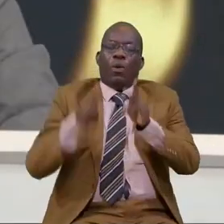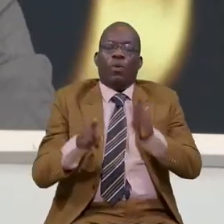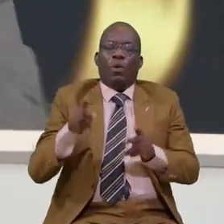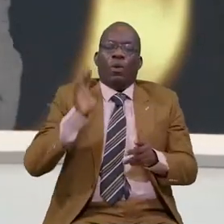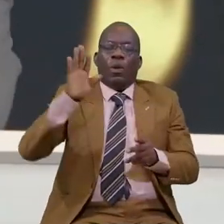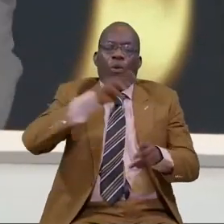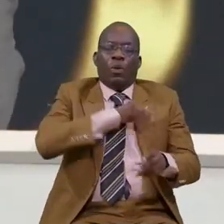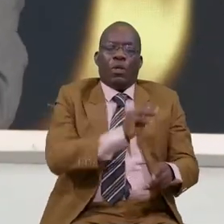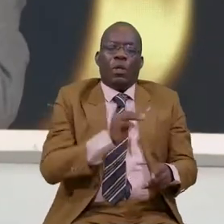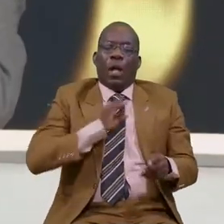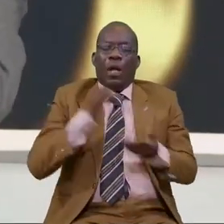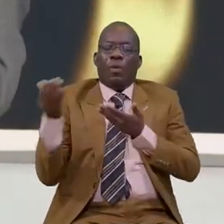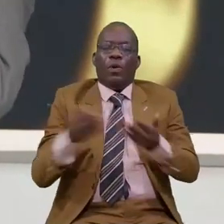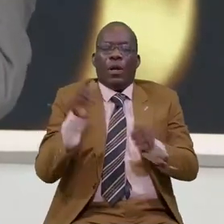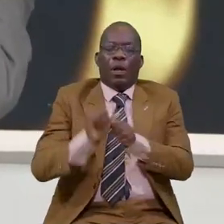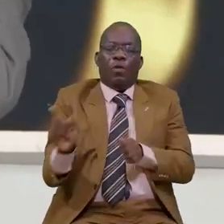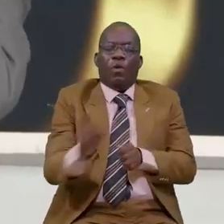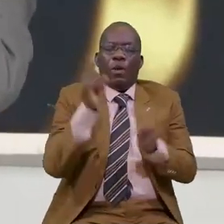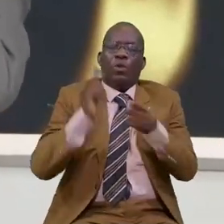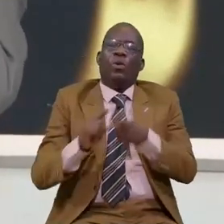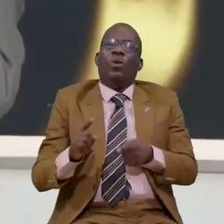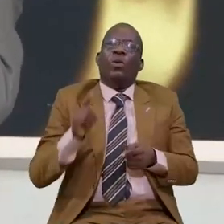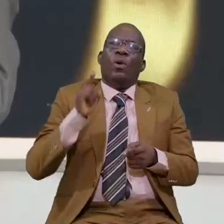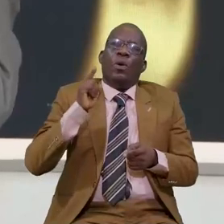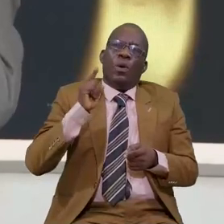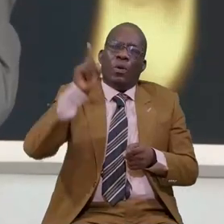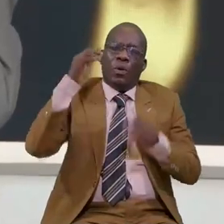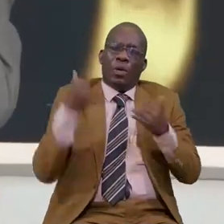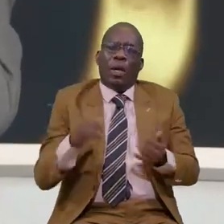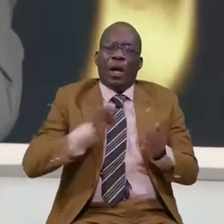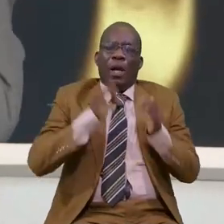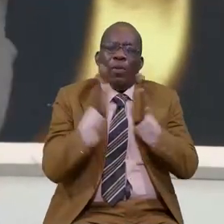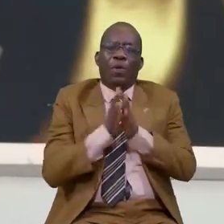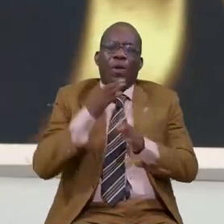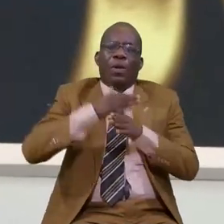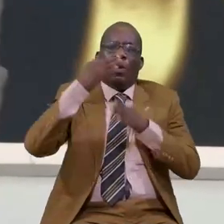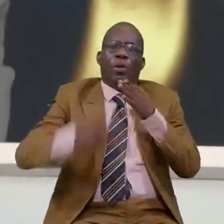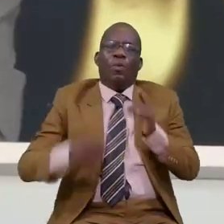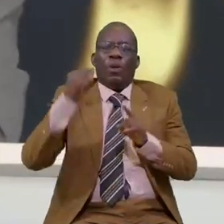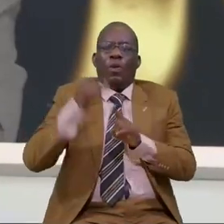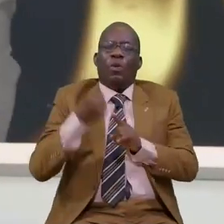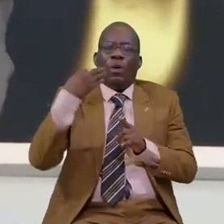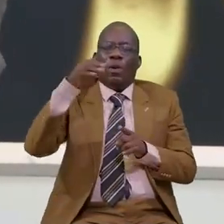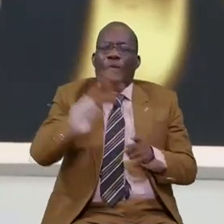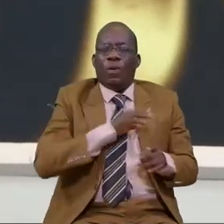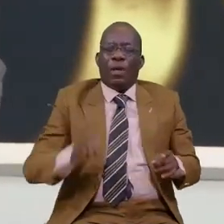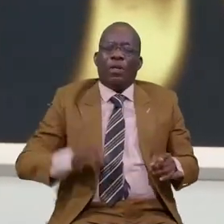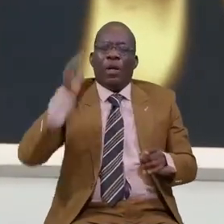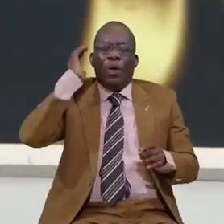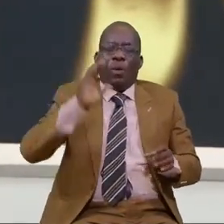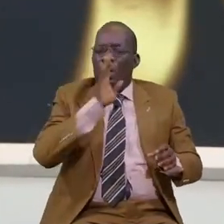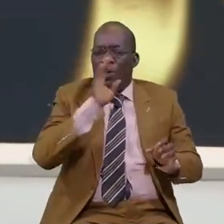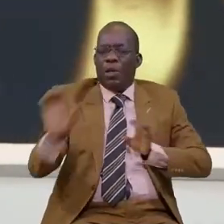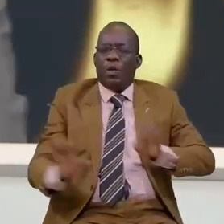j'amène tes fils et tes filles, j'amène ton peuple, ministre et membre, j'amène tout le monde devant toi maintenant et je prie.